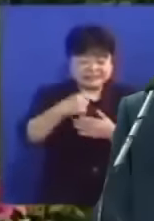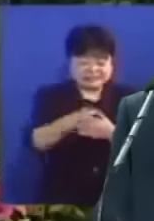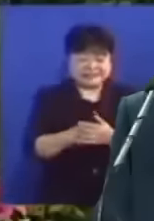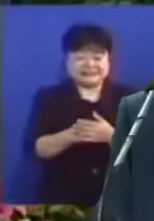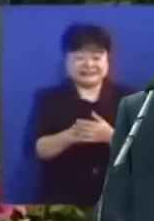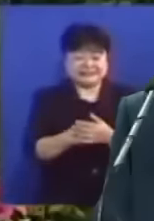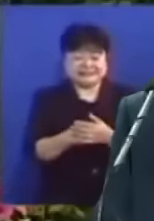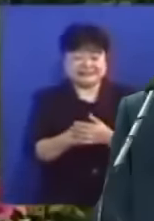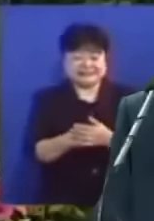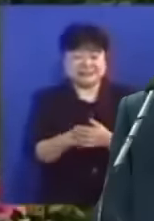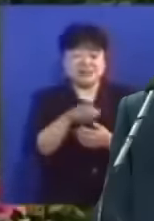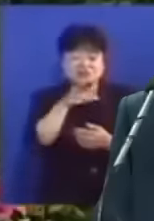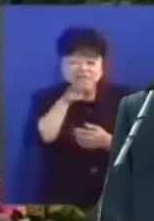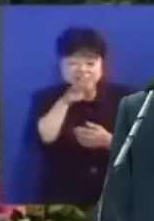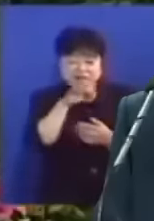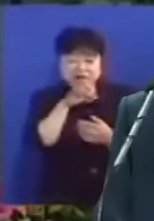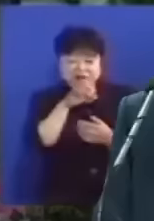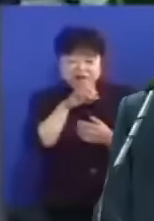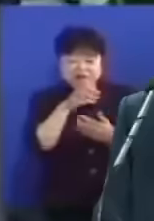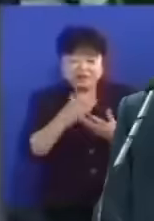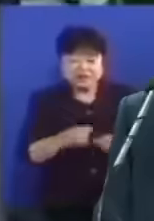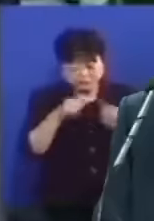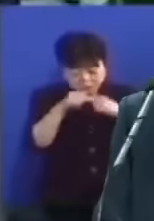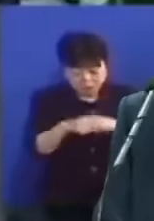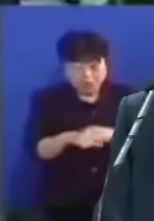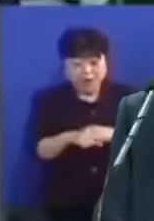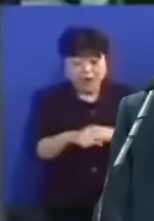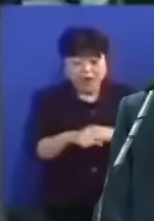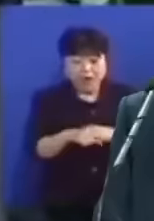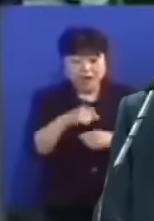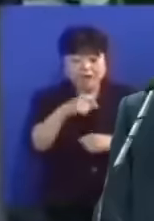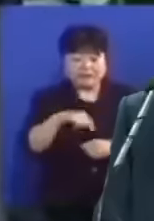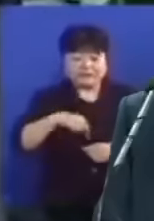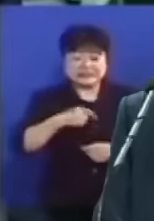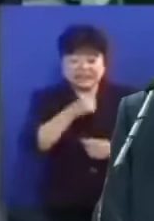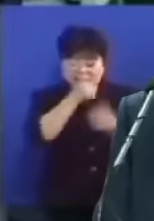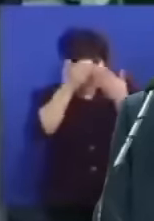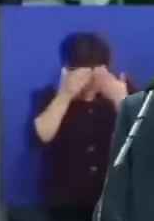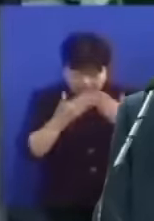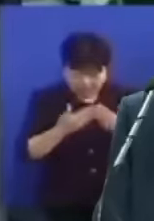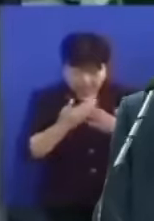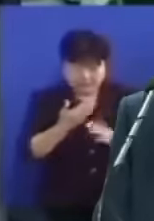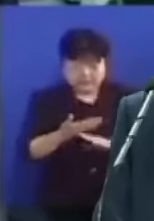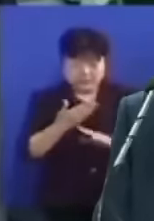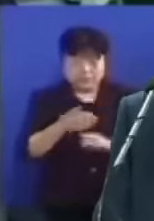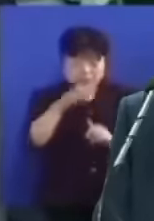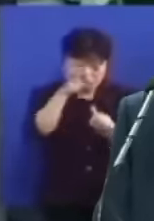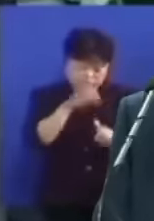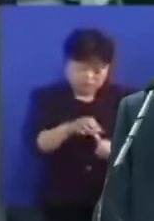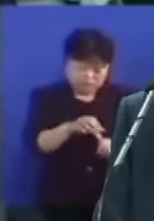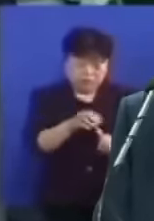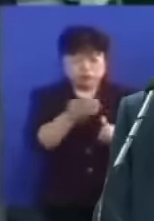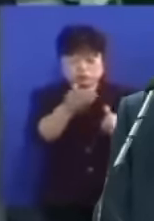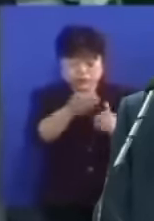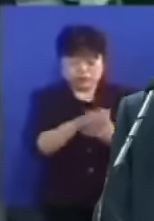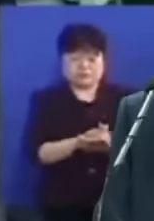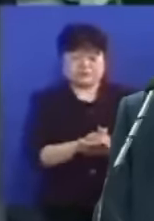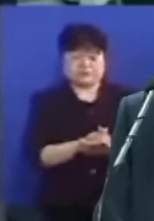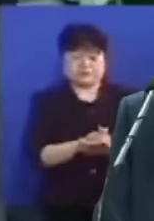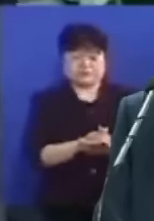탄식과 불평과 좌절과 절망은 자기도 감옥에 갇히고 듣는 사람도 감옥에 같이 들어가는